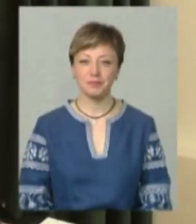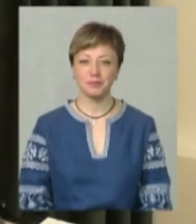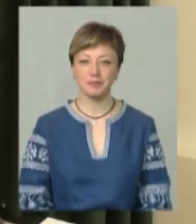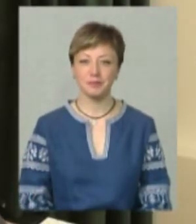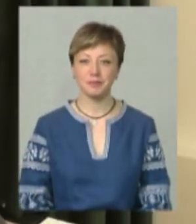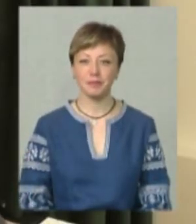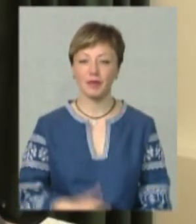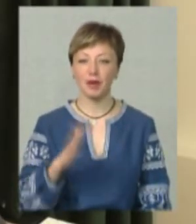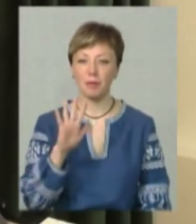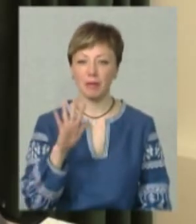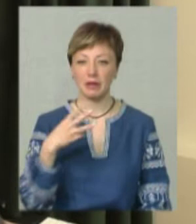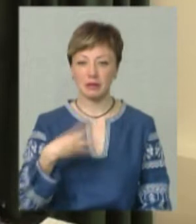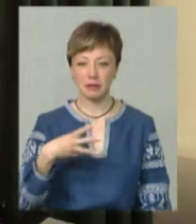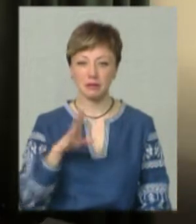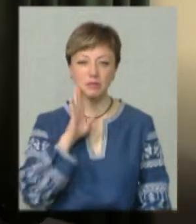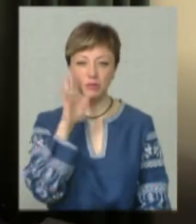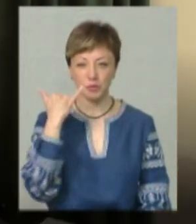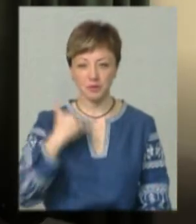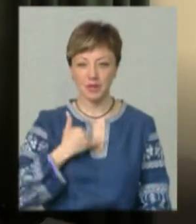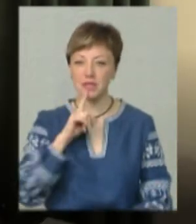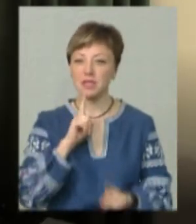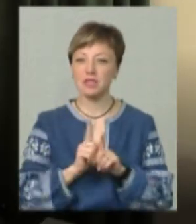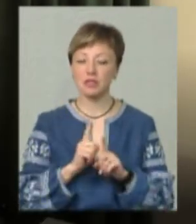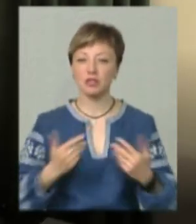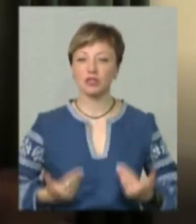О 5:30 мені подзвонила сестра, яка